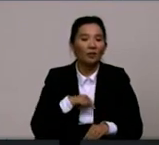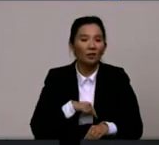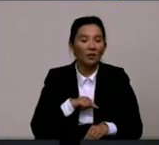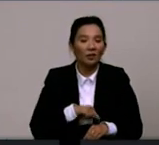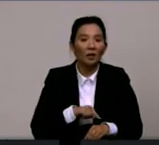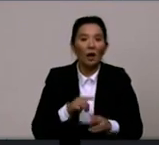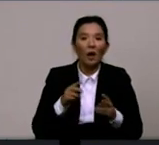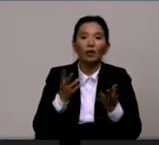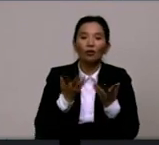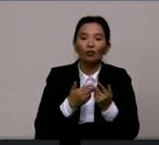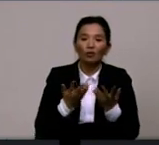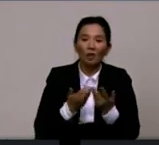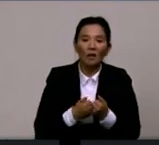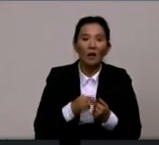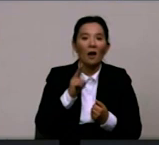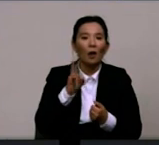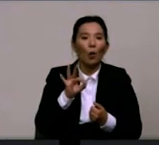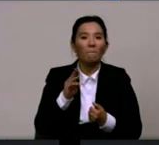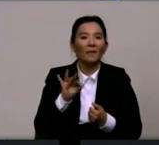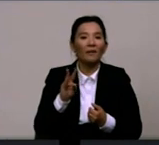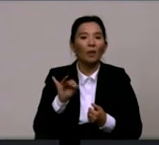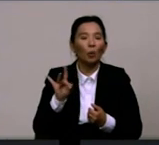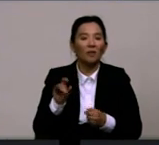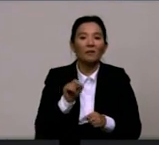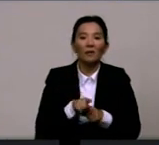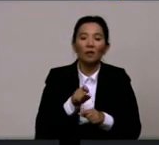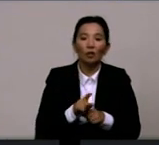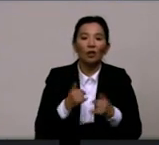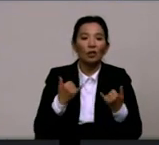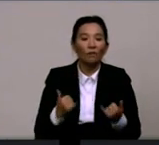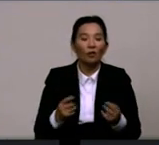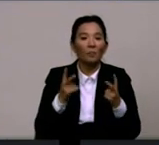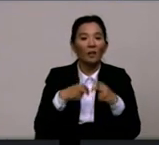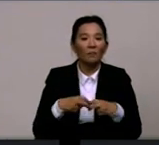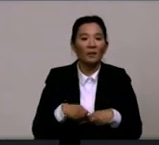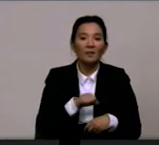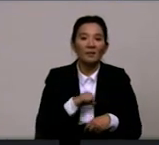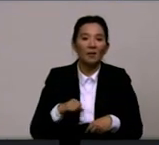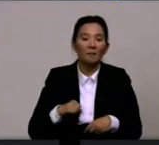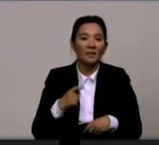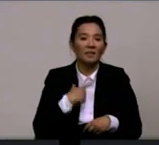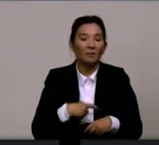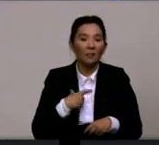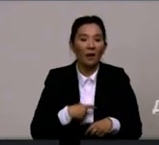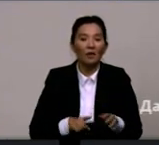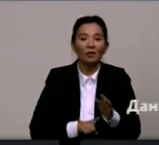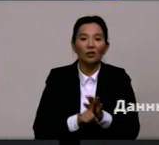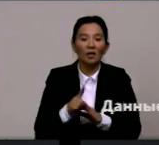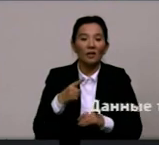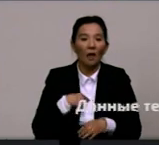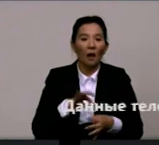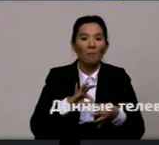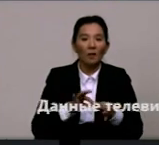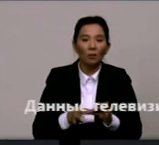характеристики, прорешали комбинаторные задачи. Сегодня мы проверим сами себя. Сначала я